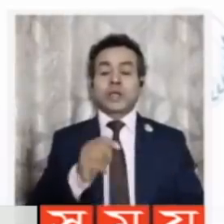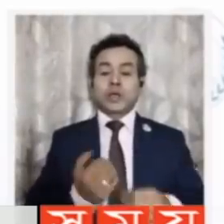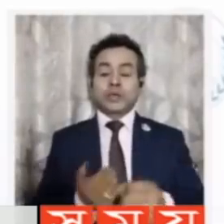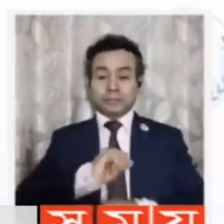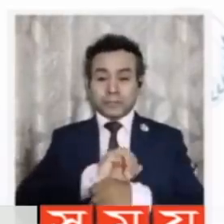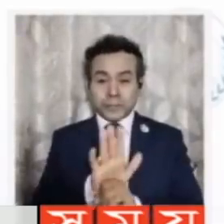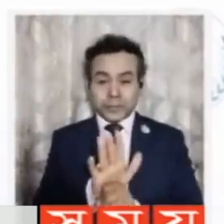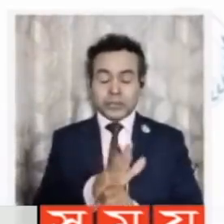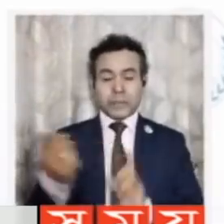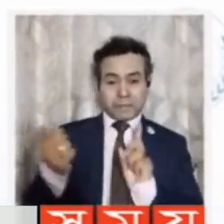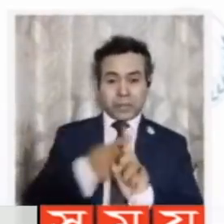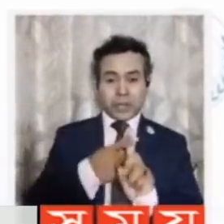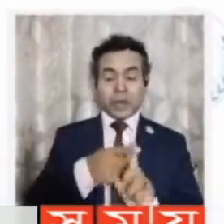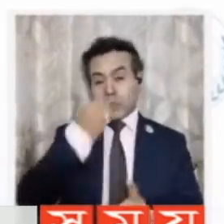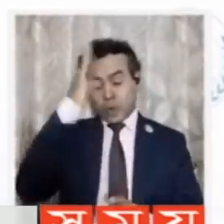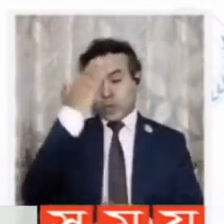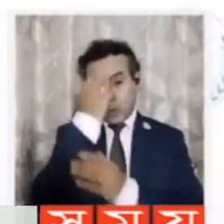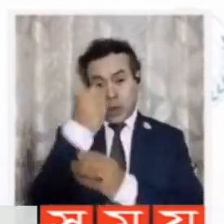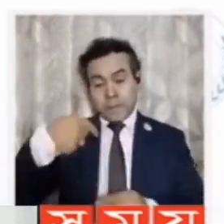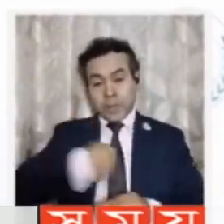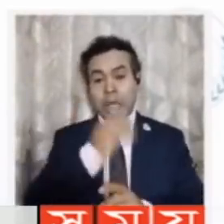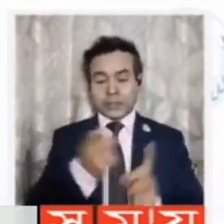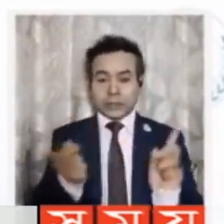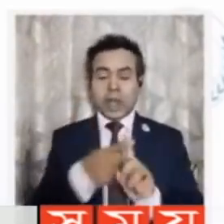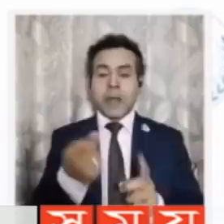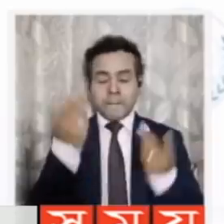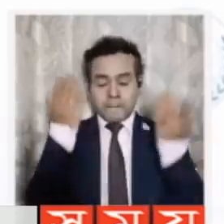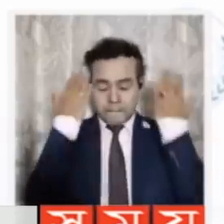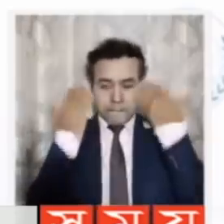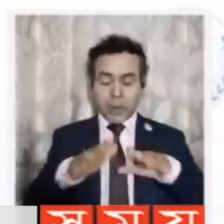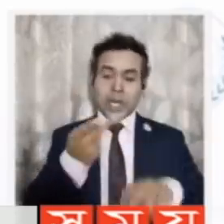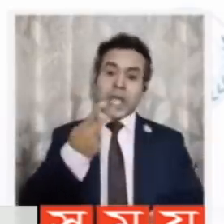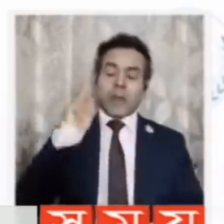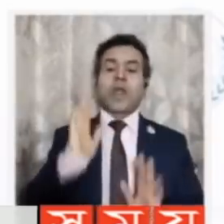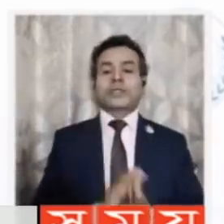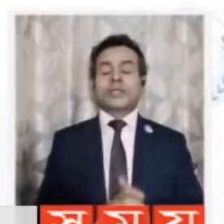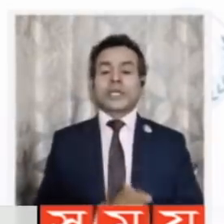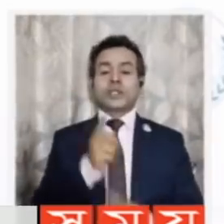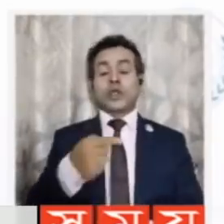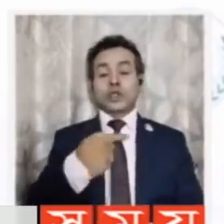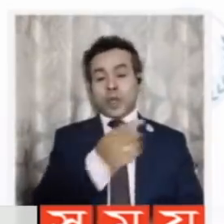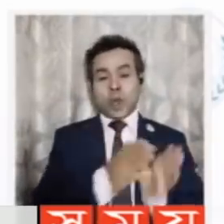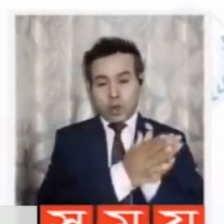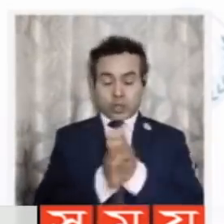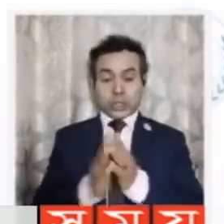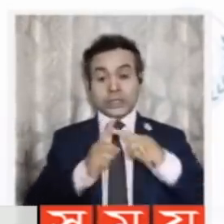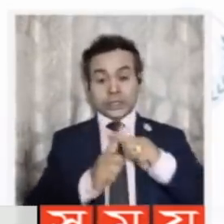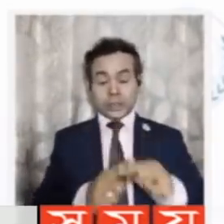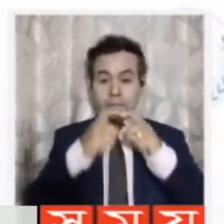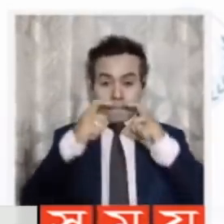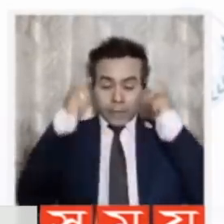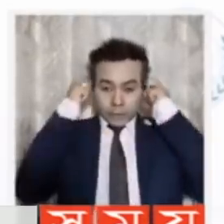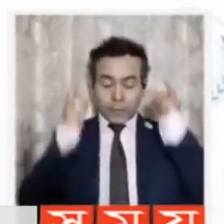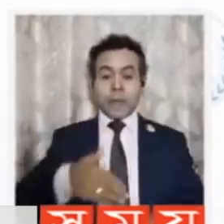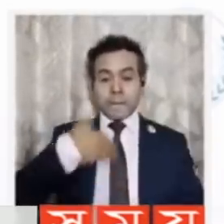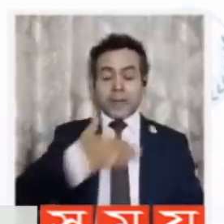থাকুন। তাছাড়াও করোনা প্রতিরোধের জন্য আমরা যা প্রত্যেক দিন বলে থাকি, সঠিকভাবে মাস্ক পরতে হবে, বারবার সাবান পানি দিয়ে 20 সেকেন্ড ধরে হাত